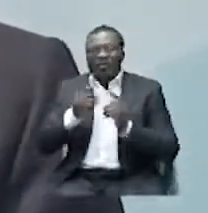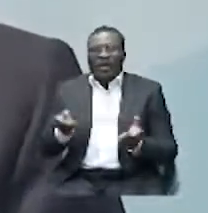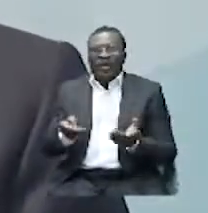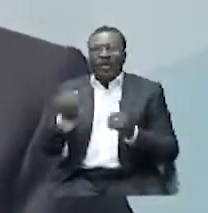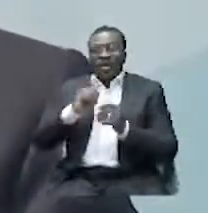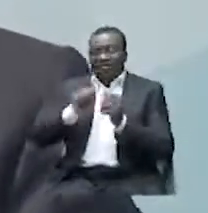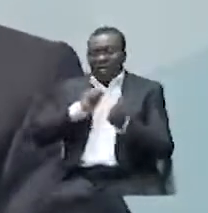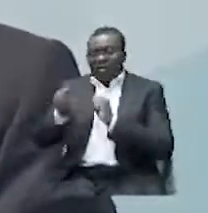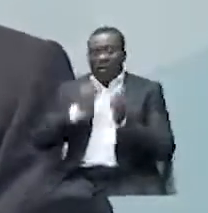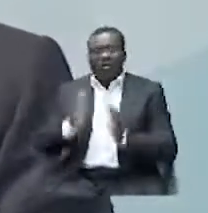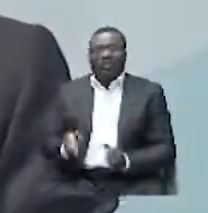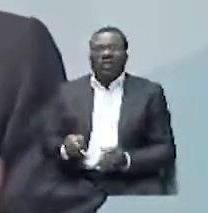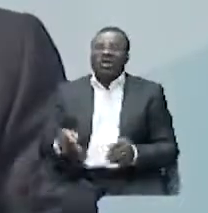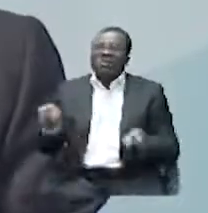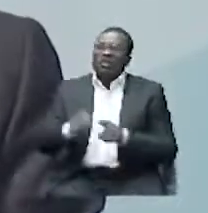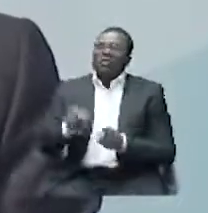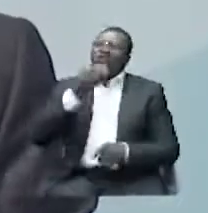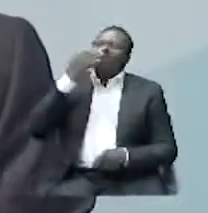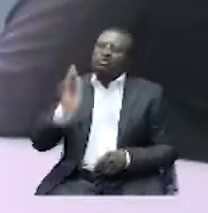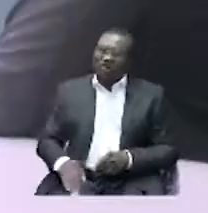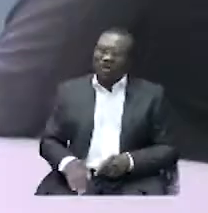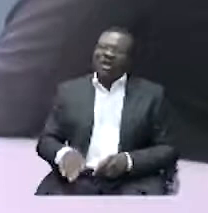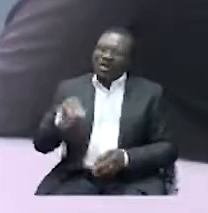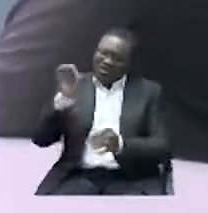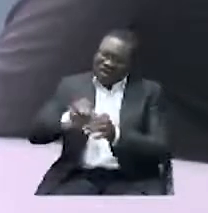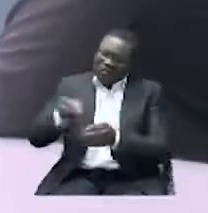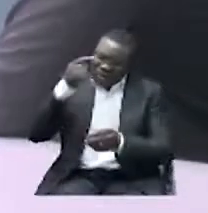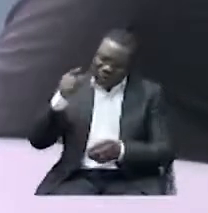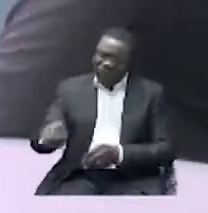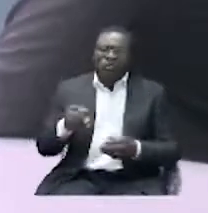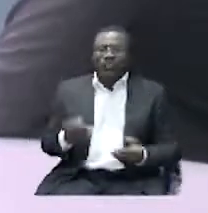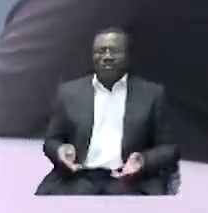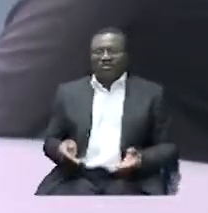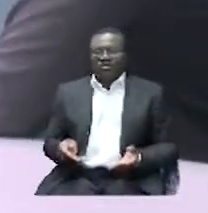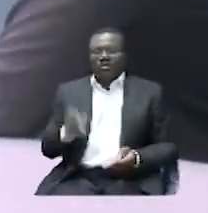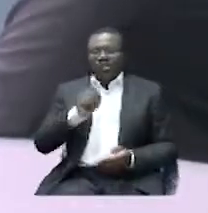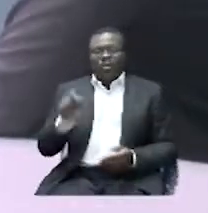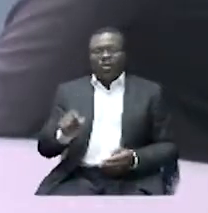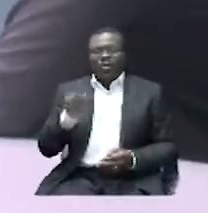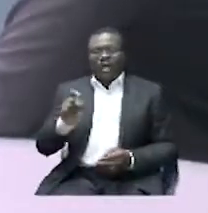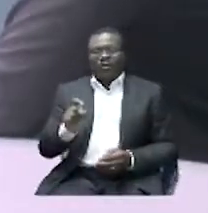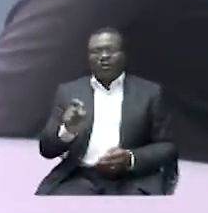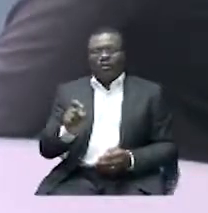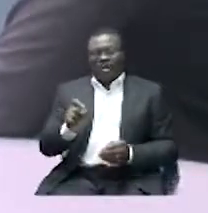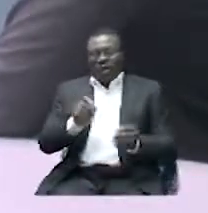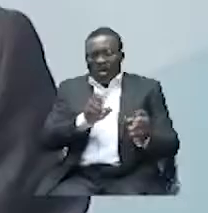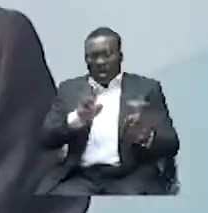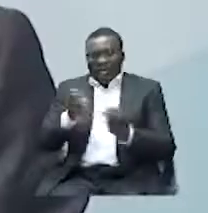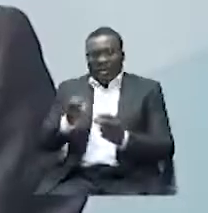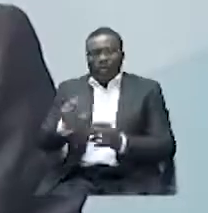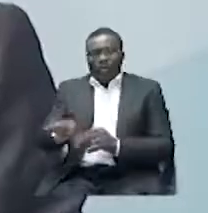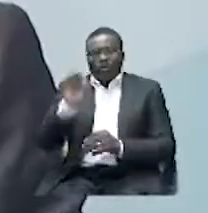compétiteur, vous avez beau être mauvais, vous serez réélu. Alors, il faut, en termes de choix de